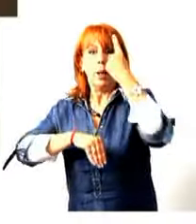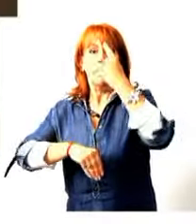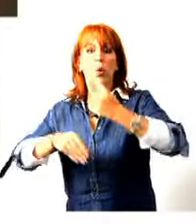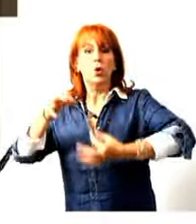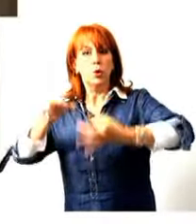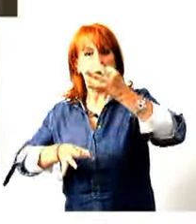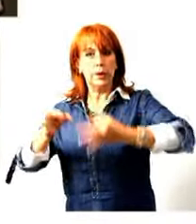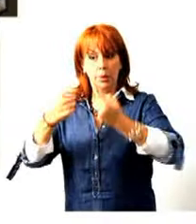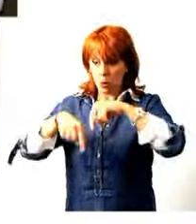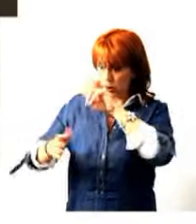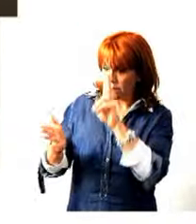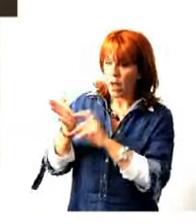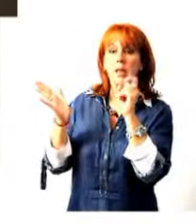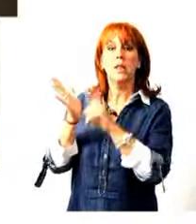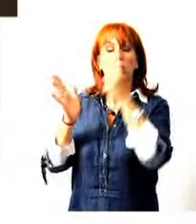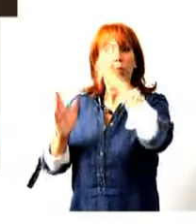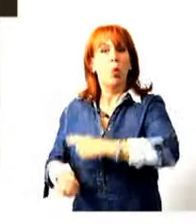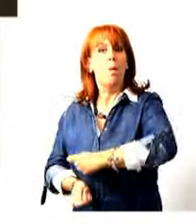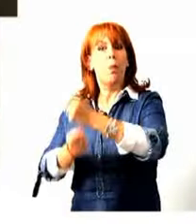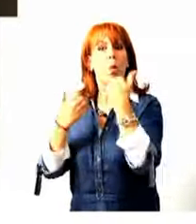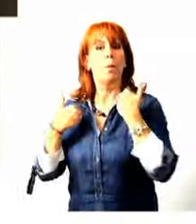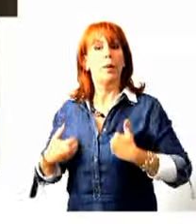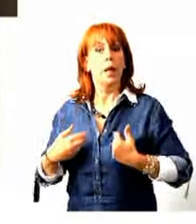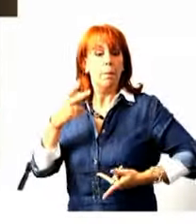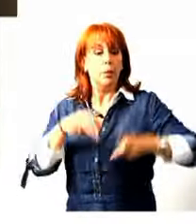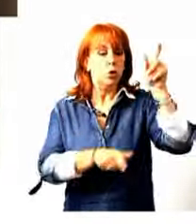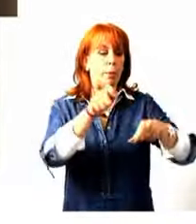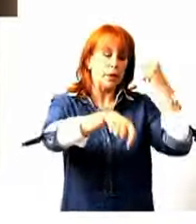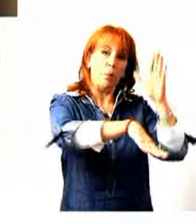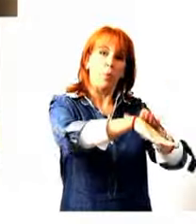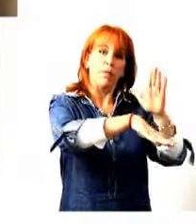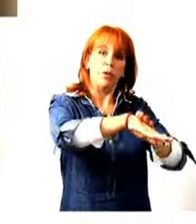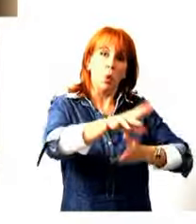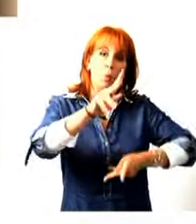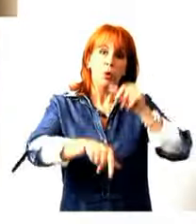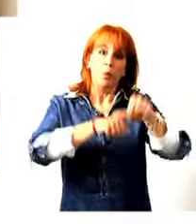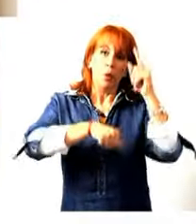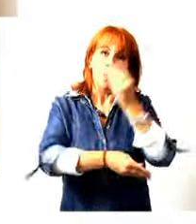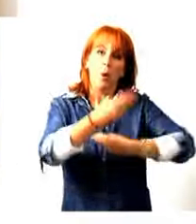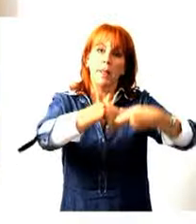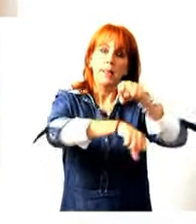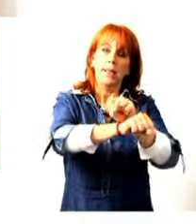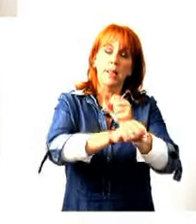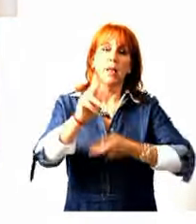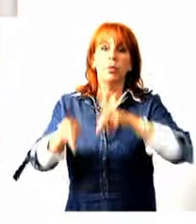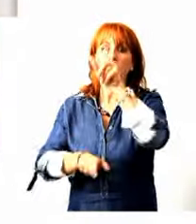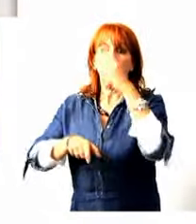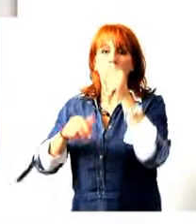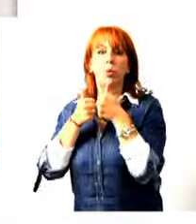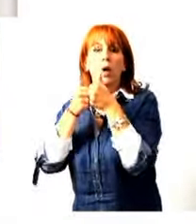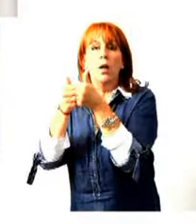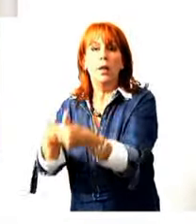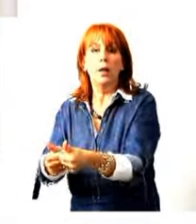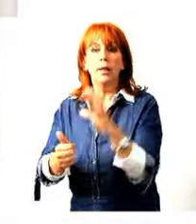moyens pour la justice et un réel statut pour nos pompiers. Je veux plus d'acteurs de prévention, de peines alternatives et de places d'encadrement. Voilà